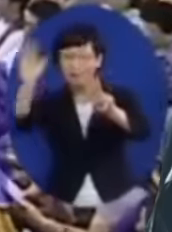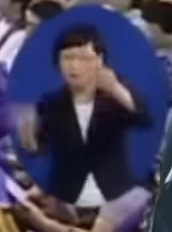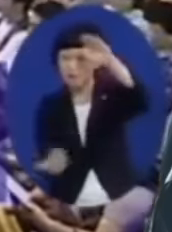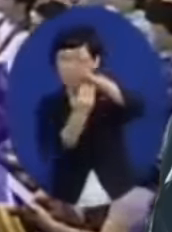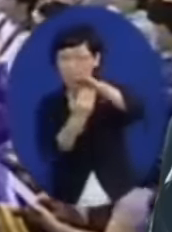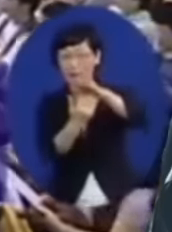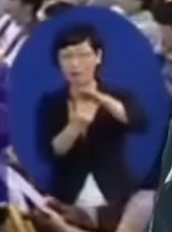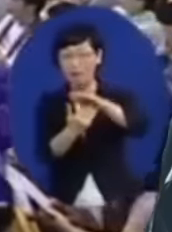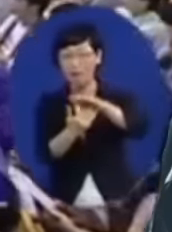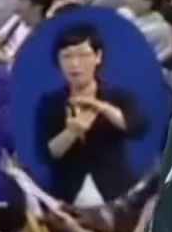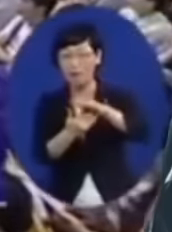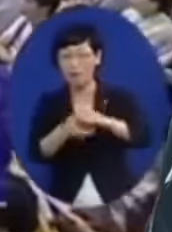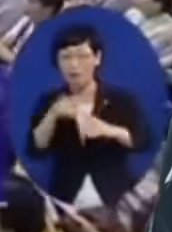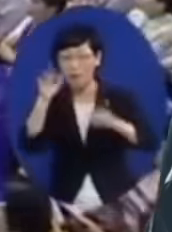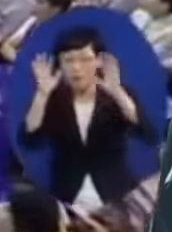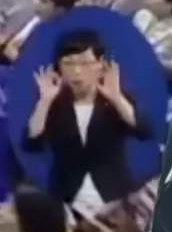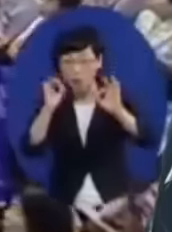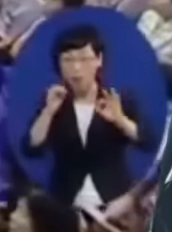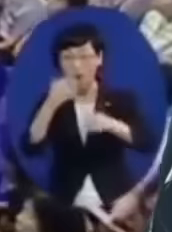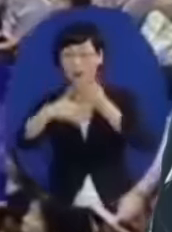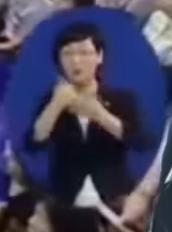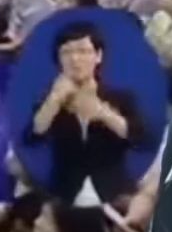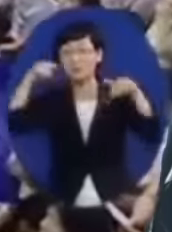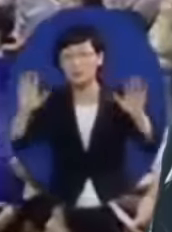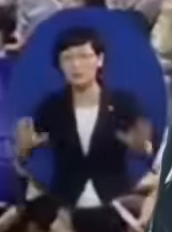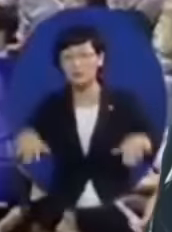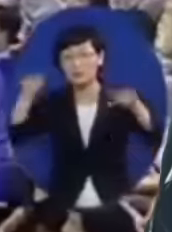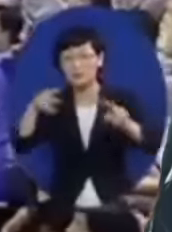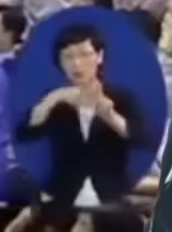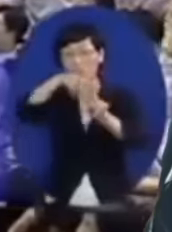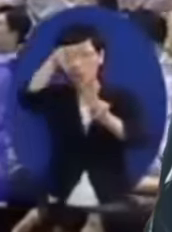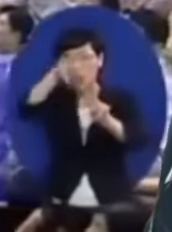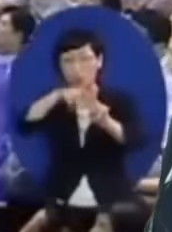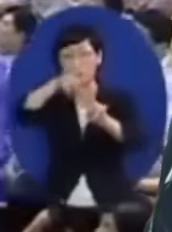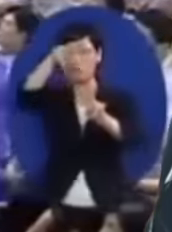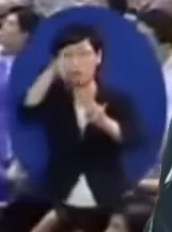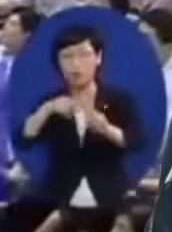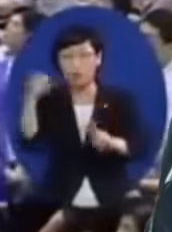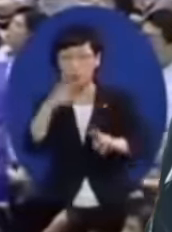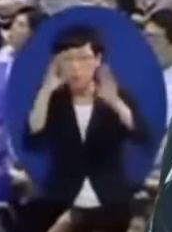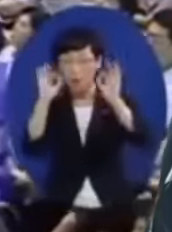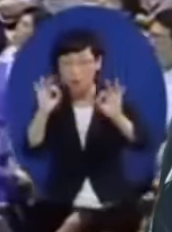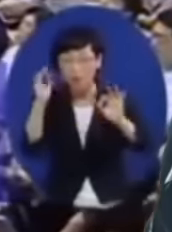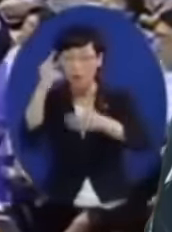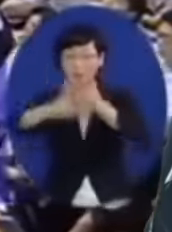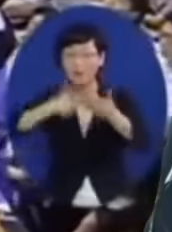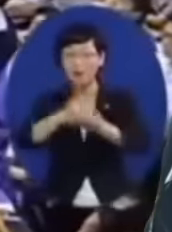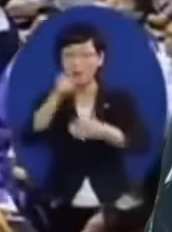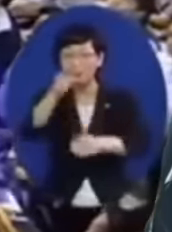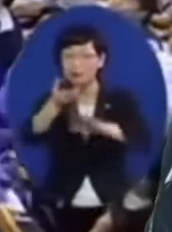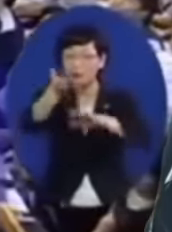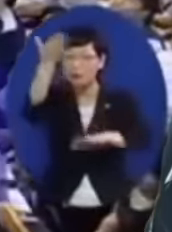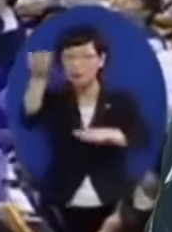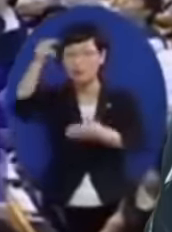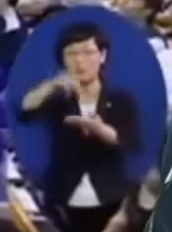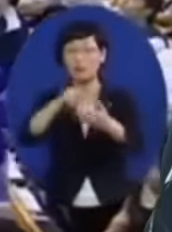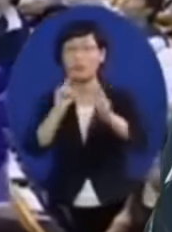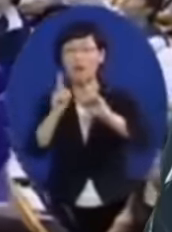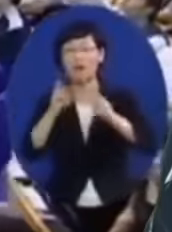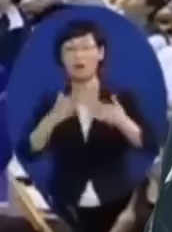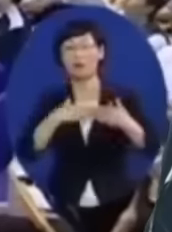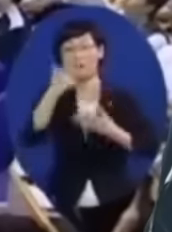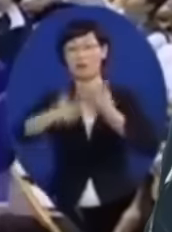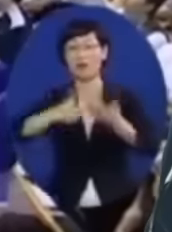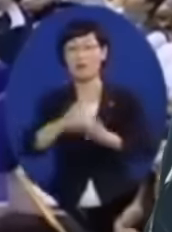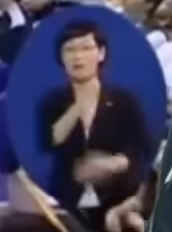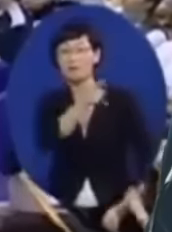또 본적 하나님의 사자들이 그 위에서 오르락내리락 하고 또 본적 야훼께서 그 위에 서서 이르시되 나는